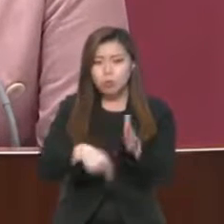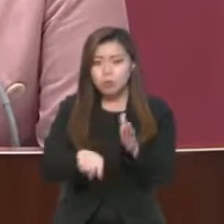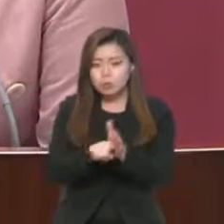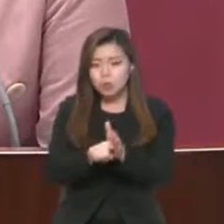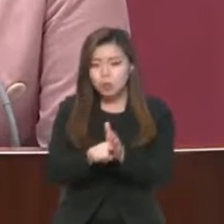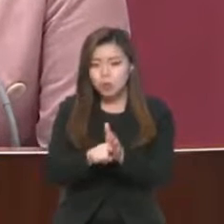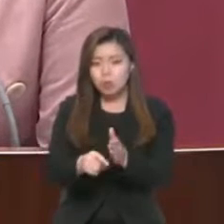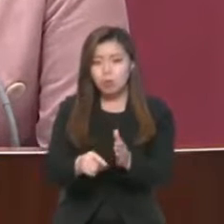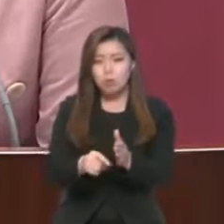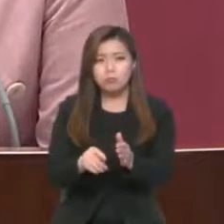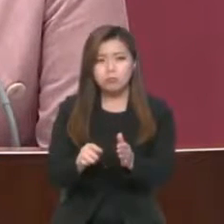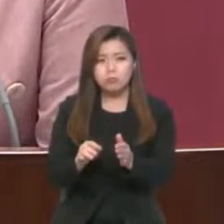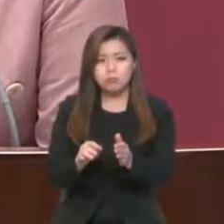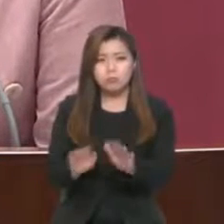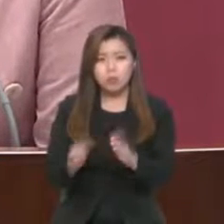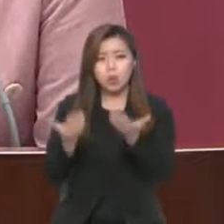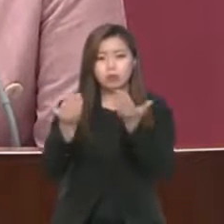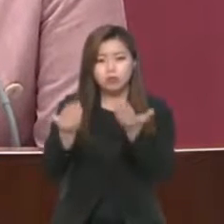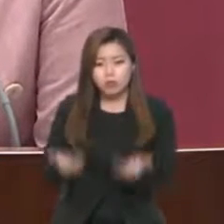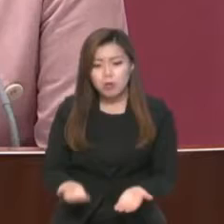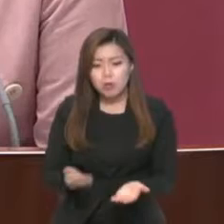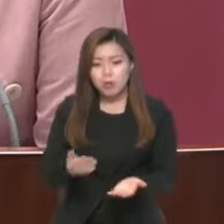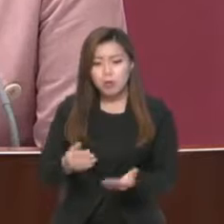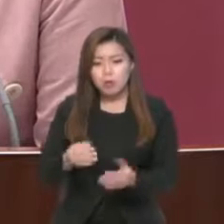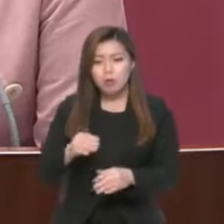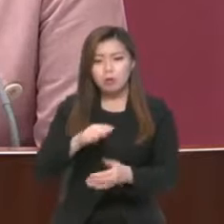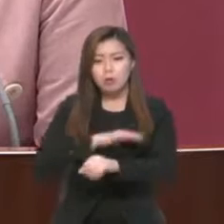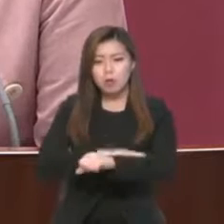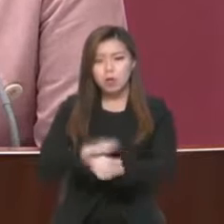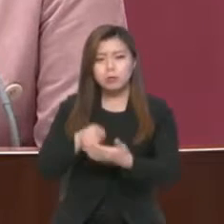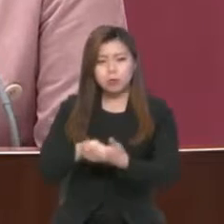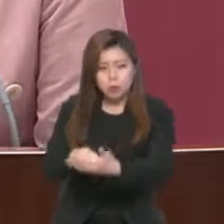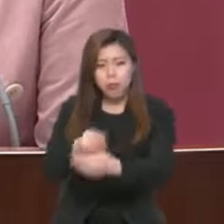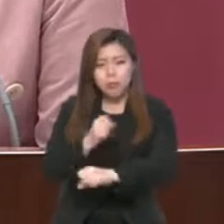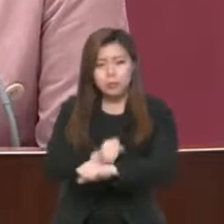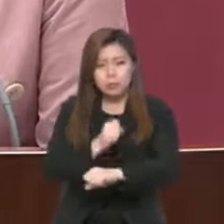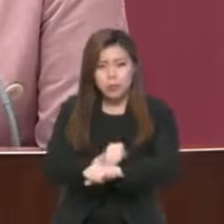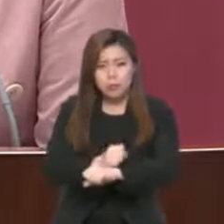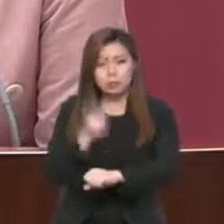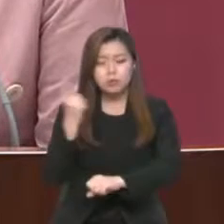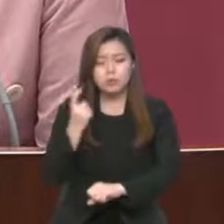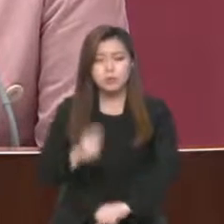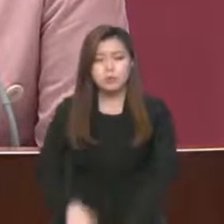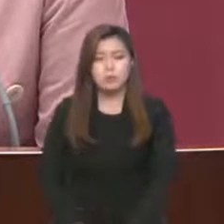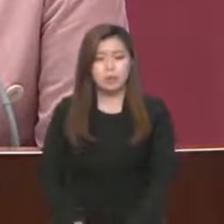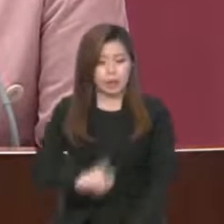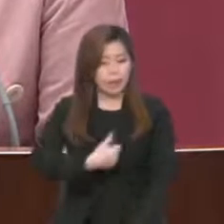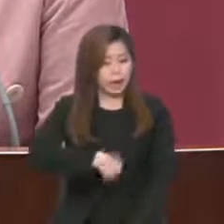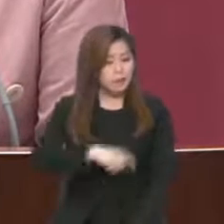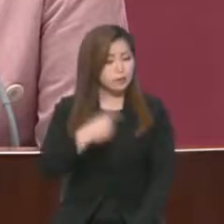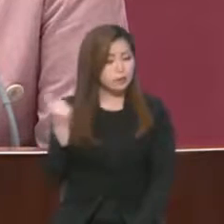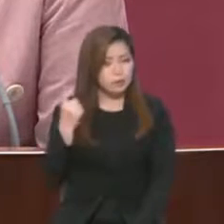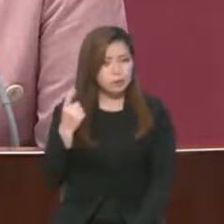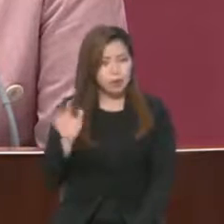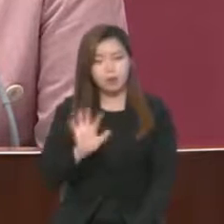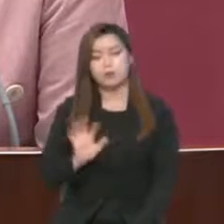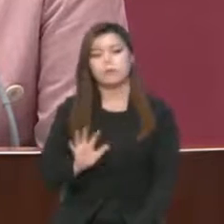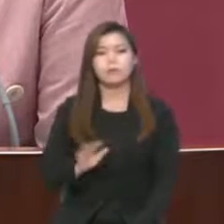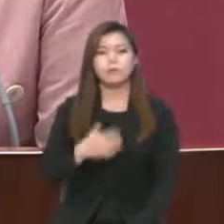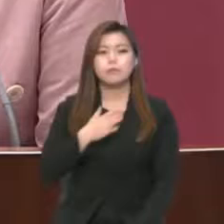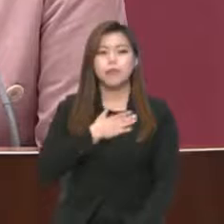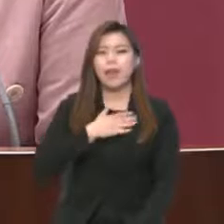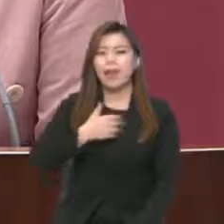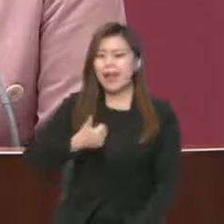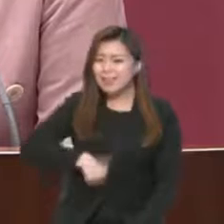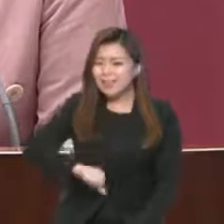처리 됐다는 걸 알고 있습니다. 정상적으로 됐다는 것을. 아드님으로부터 들었습니까? 들은 것이 아니라 내